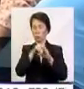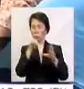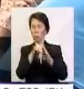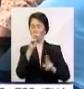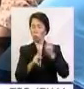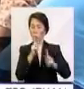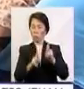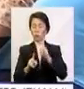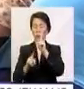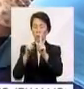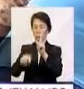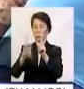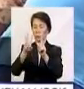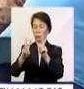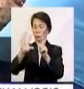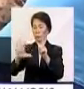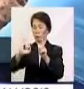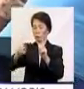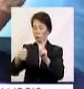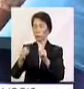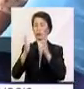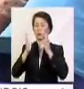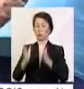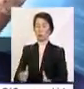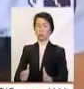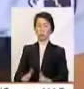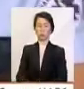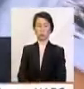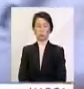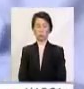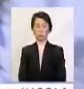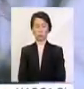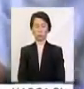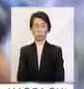kapasiti 1.65 juta penduduk.